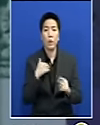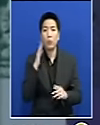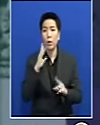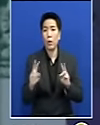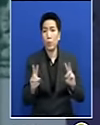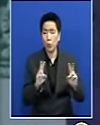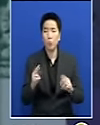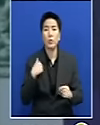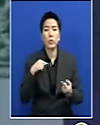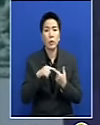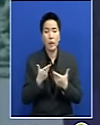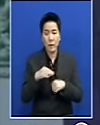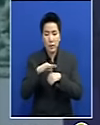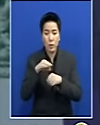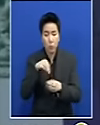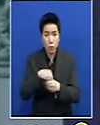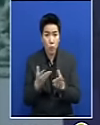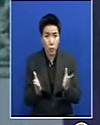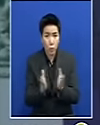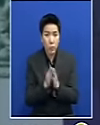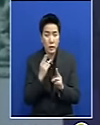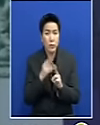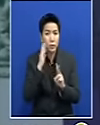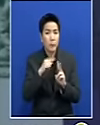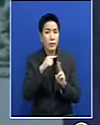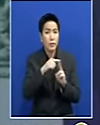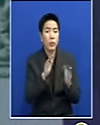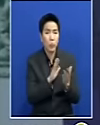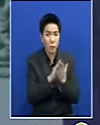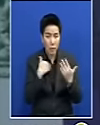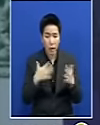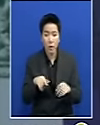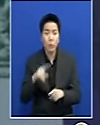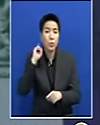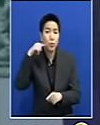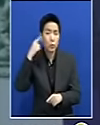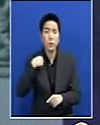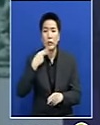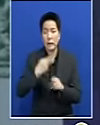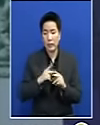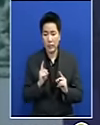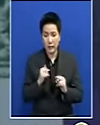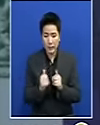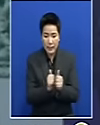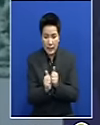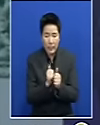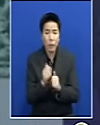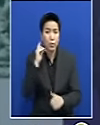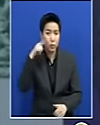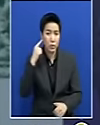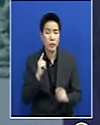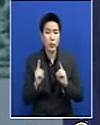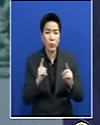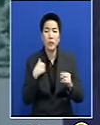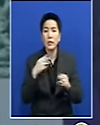เภทชายคู่นะครับถูกวางตัวให้ลงชิงชัยกับราเด็กสปาเน็กซ์นะครับขณะที่พริสโกวาถูกวางตัวให้ลงแข่งประเภทหญิงนะ